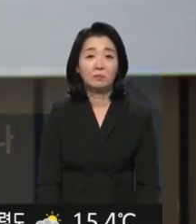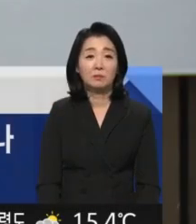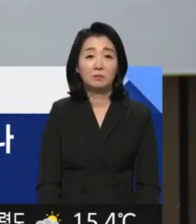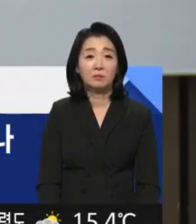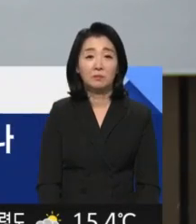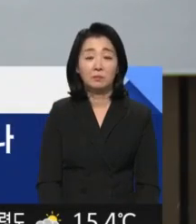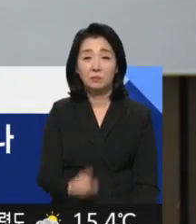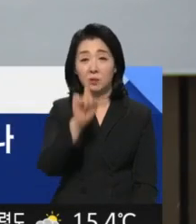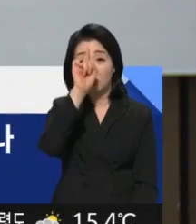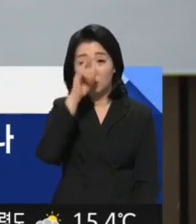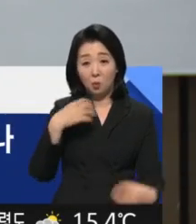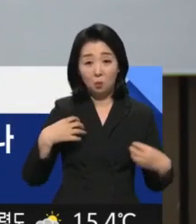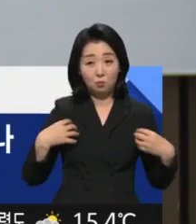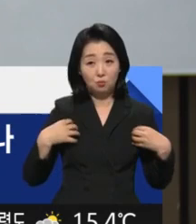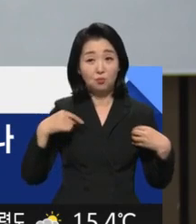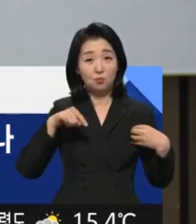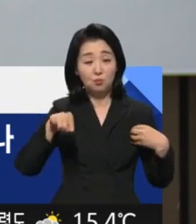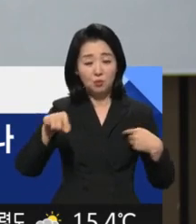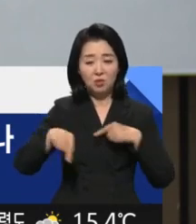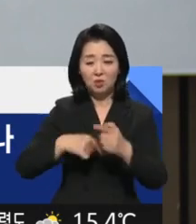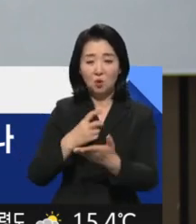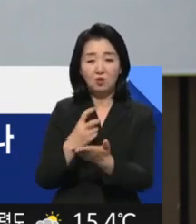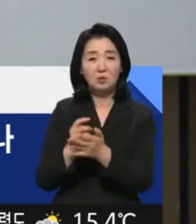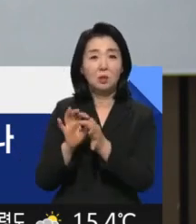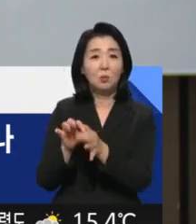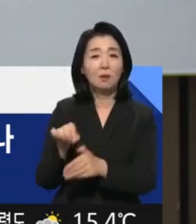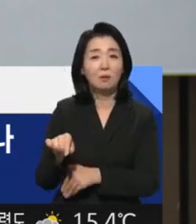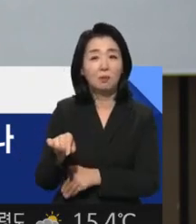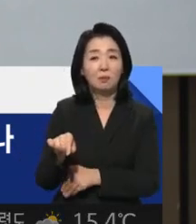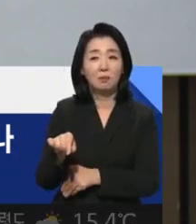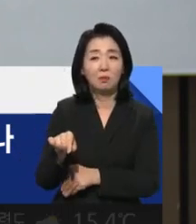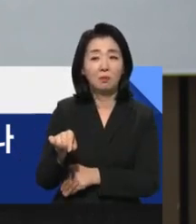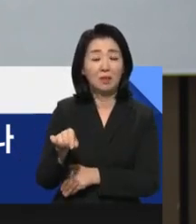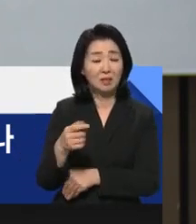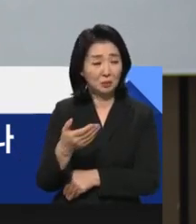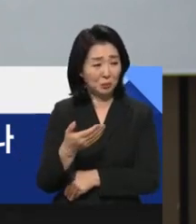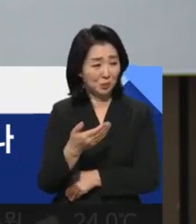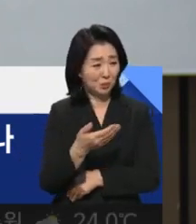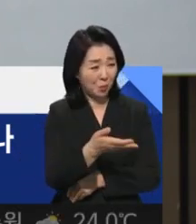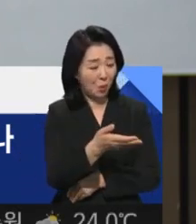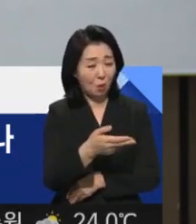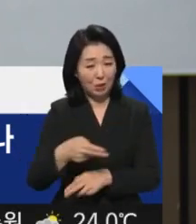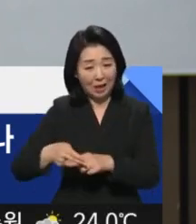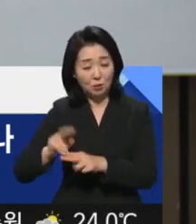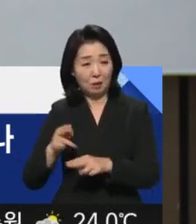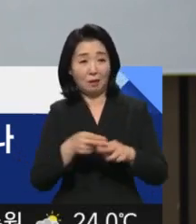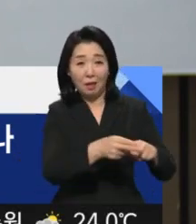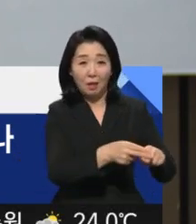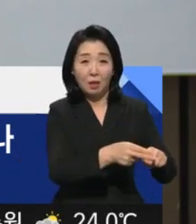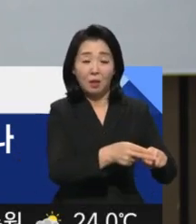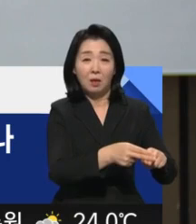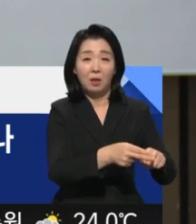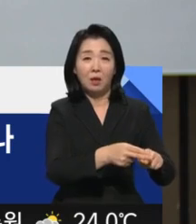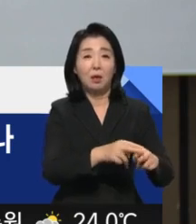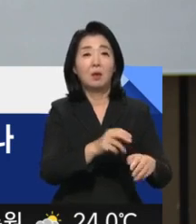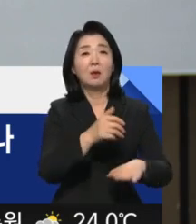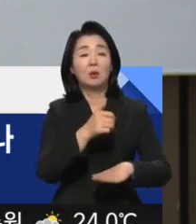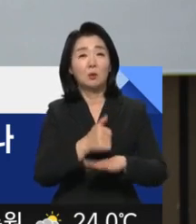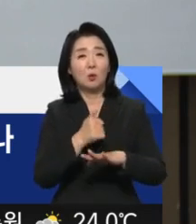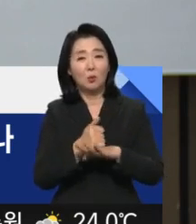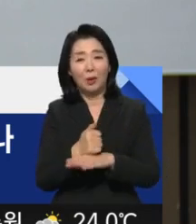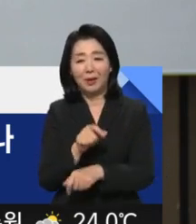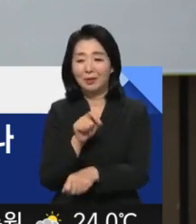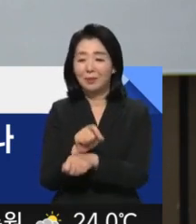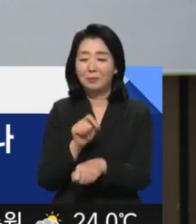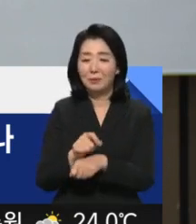정부나 정부 사이드에 정책 주도권을 넘겨주게 되면 민심과 이반되어 있거나 혹은 탁상에서만 논의되는